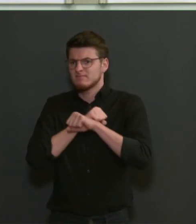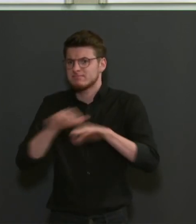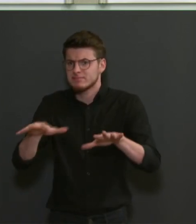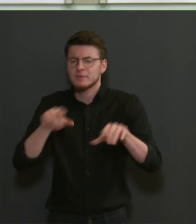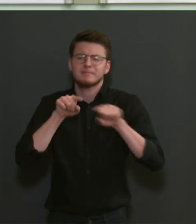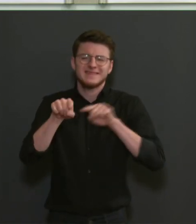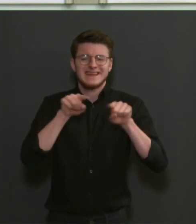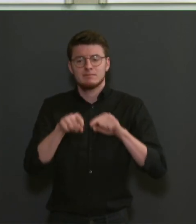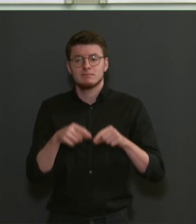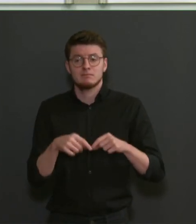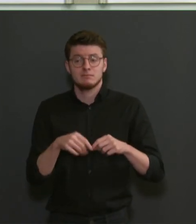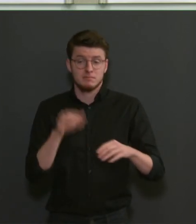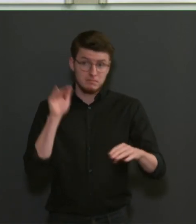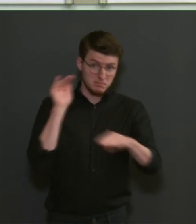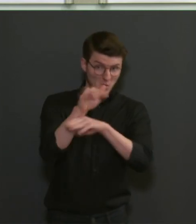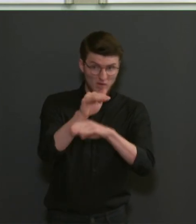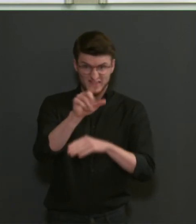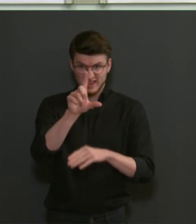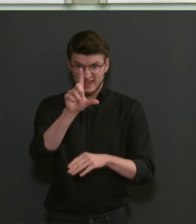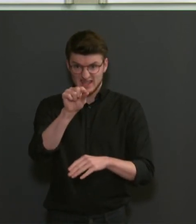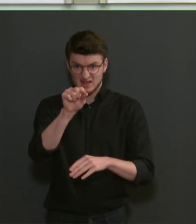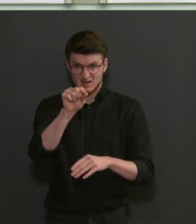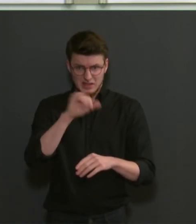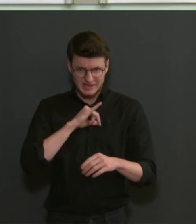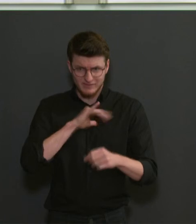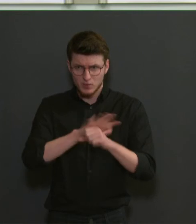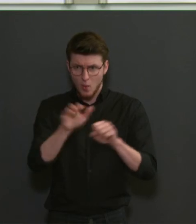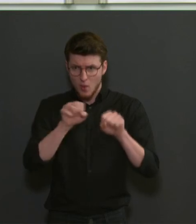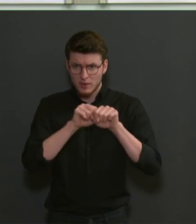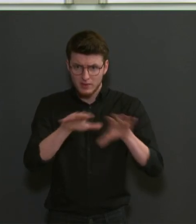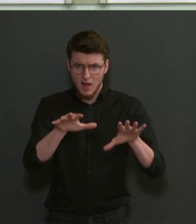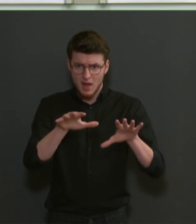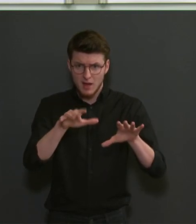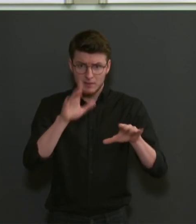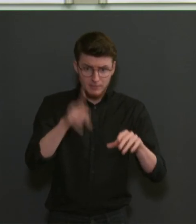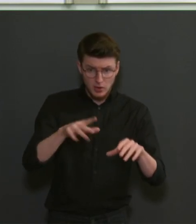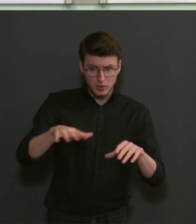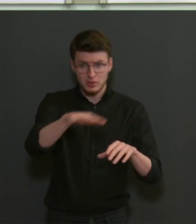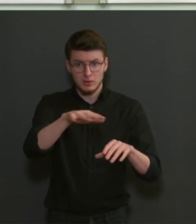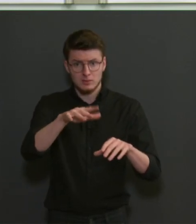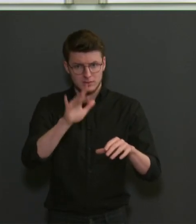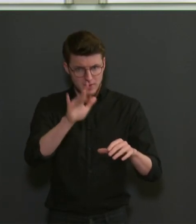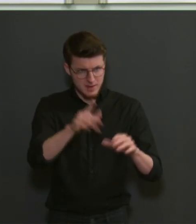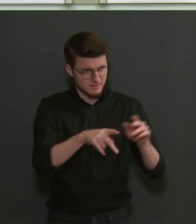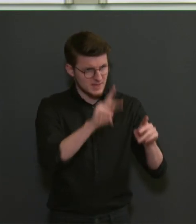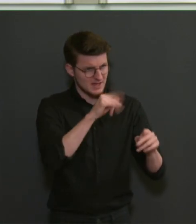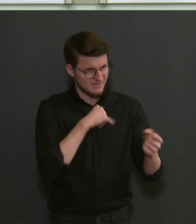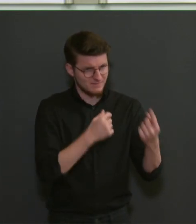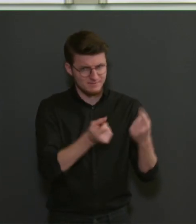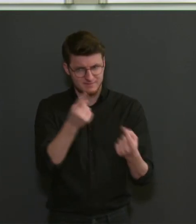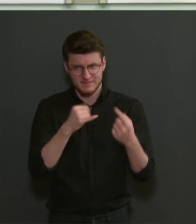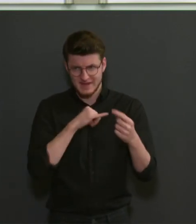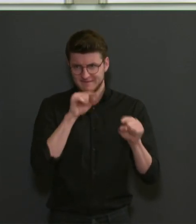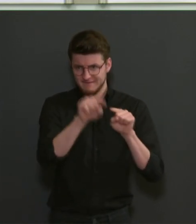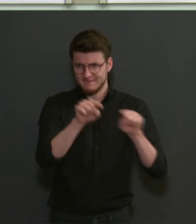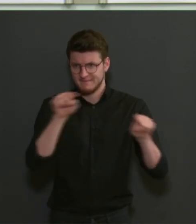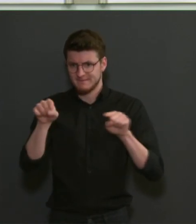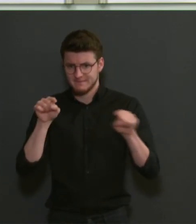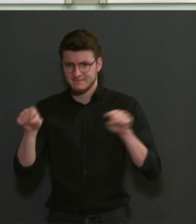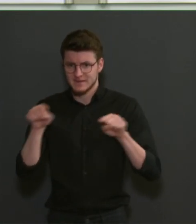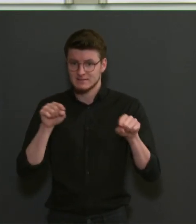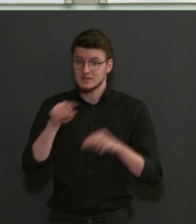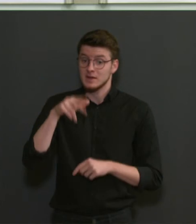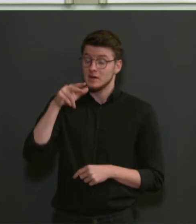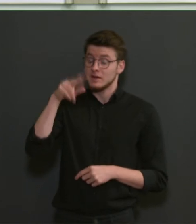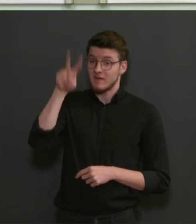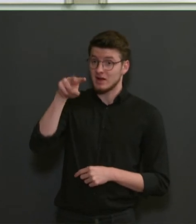16% van de Vlaamse woonzorgcentra kent momenteel een grote uitbraak. Vorige week was dat 8%.